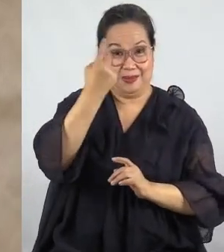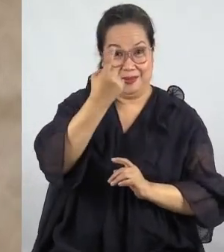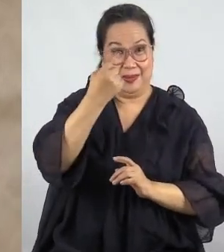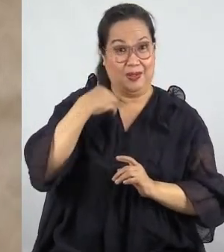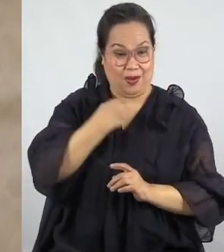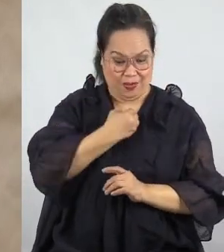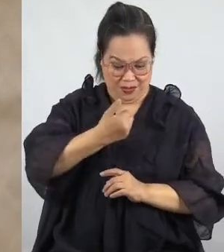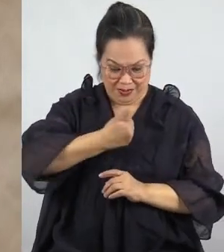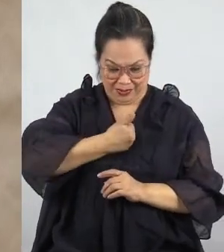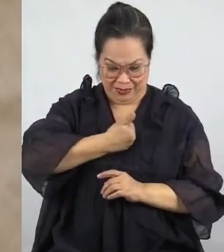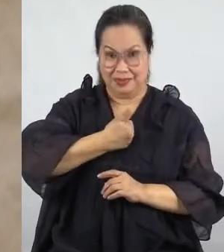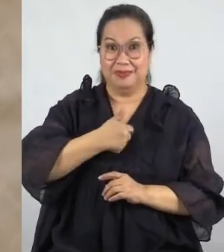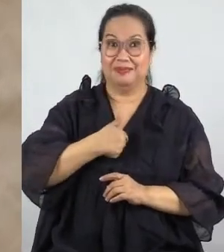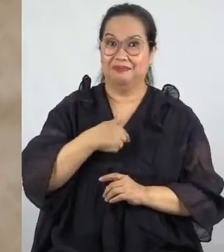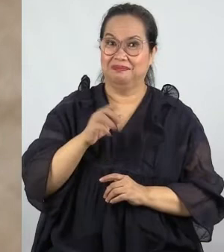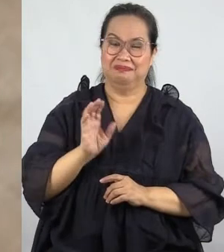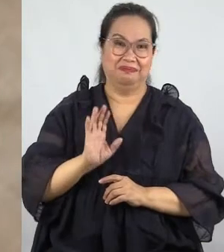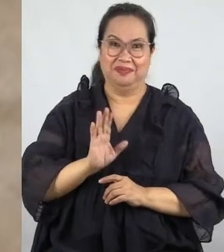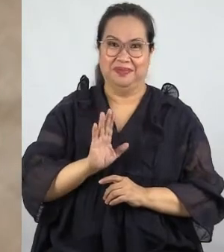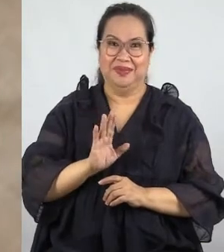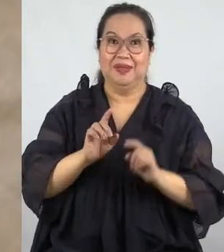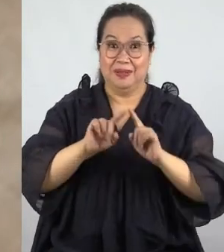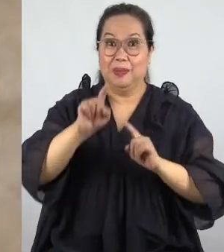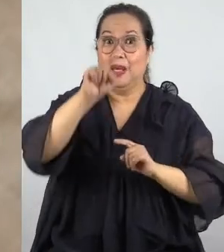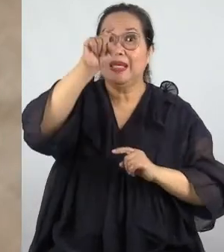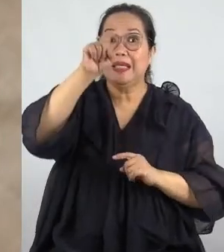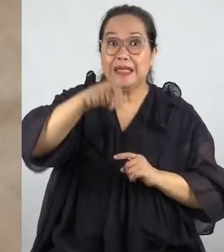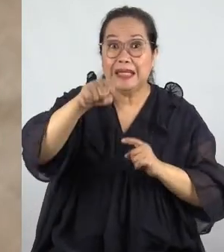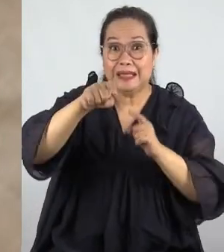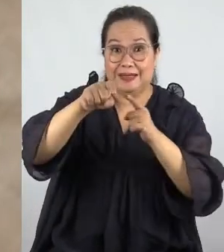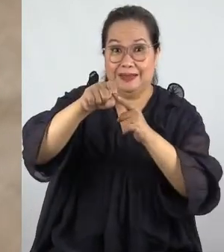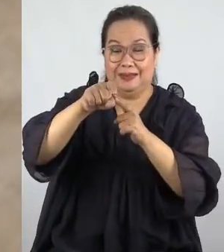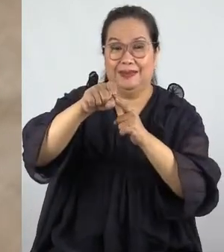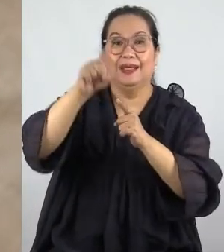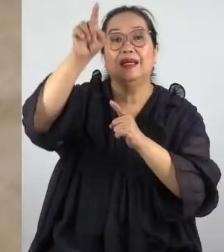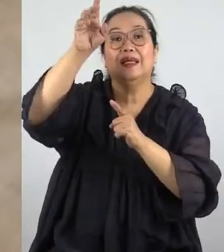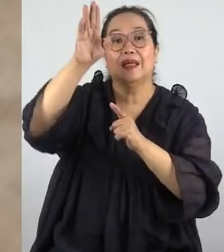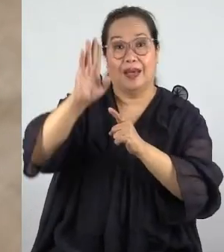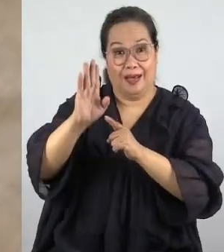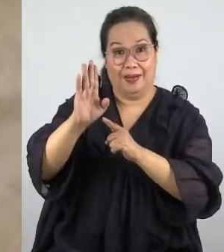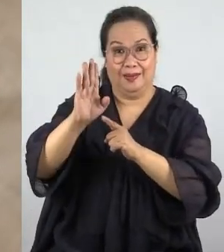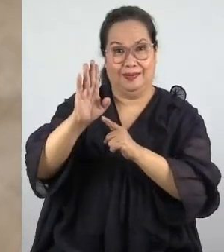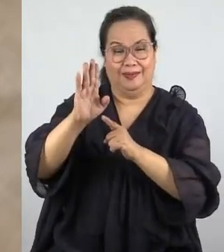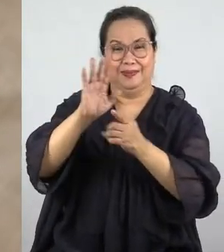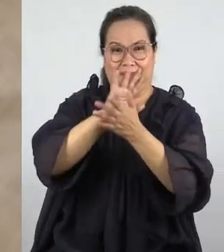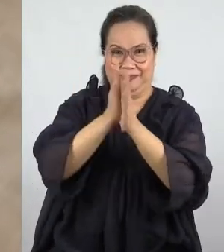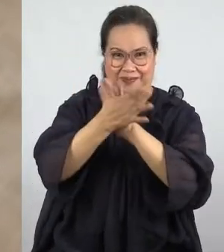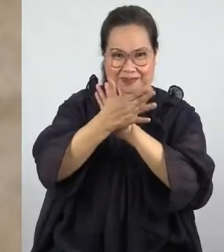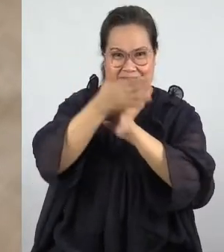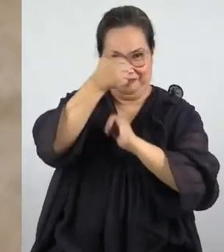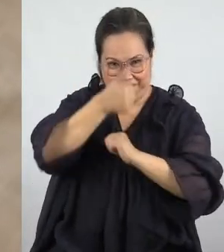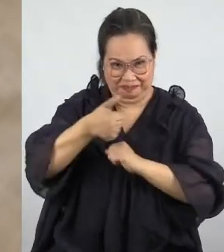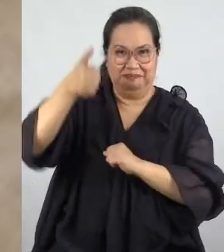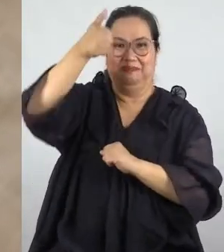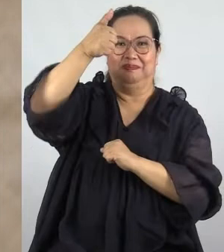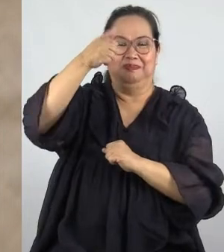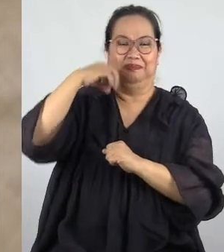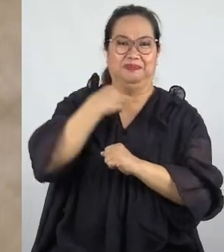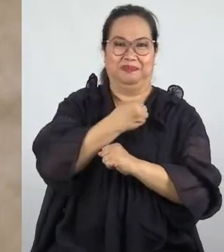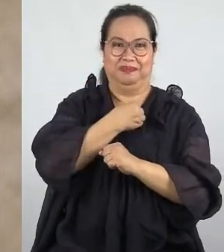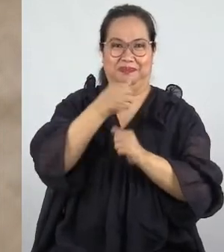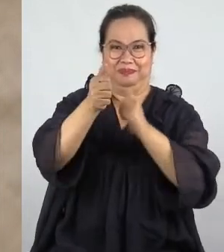ating sariling lakas. Kailangan siya rin ang maging kapangyarihan ng ating